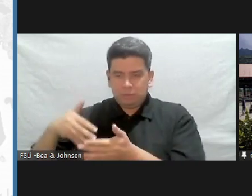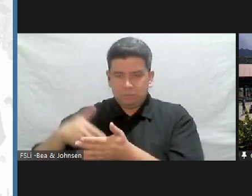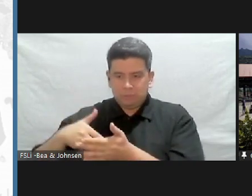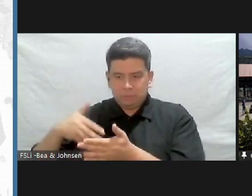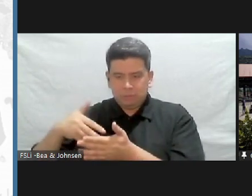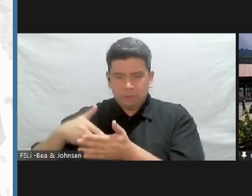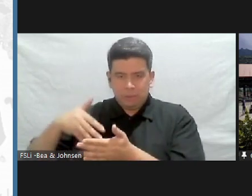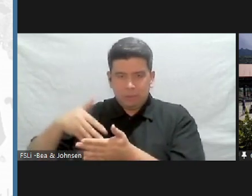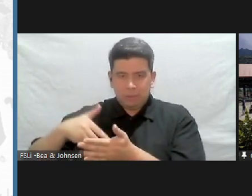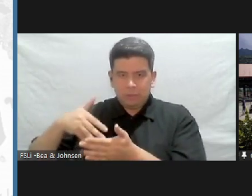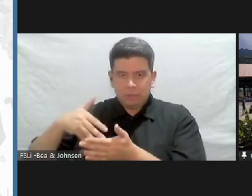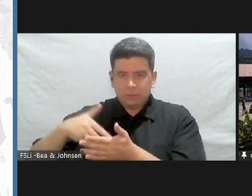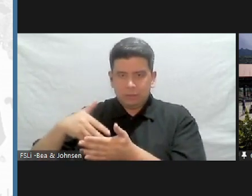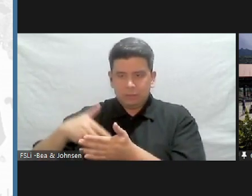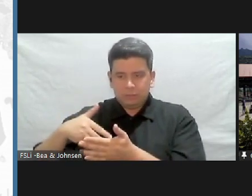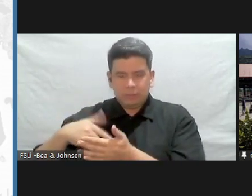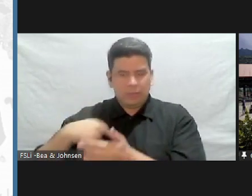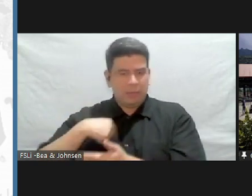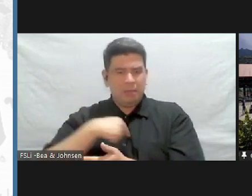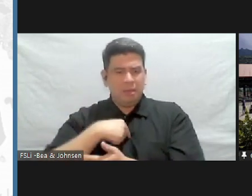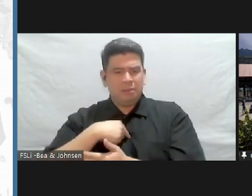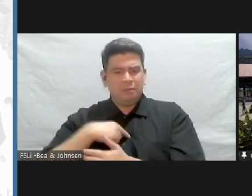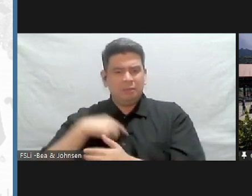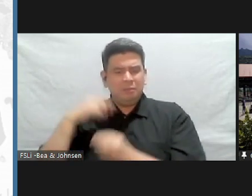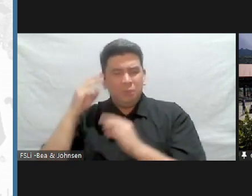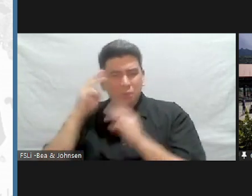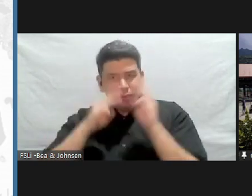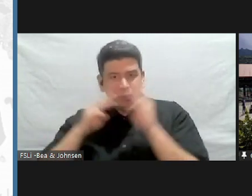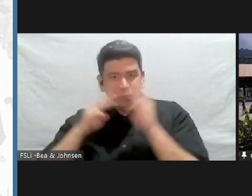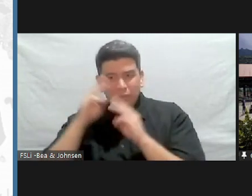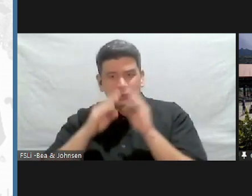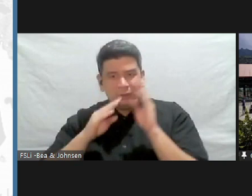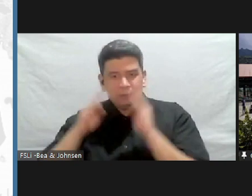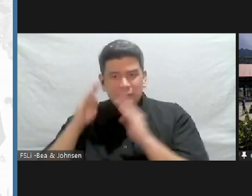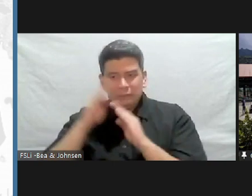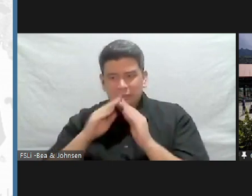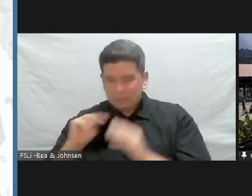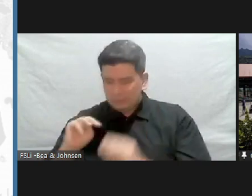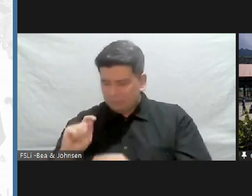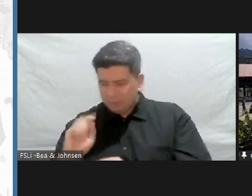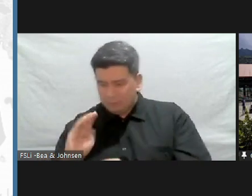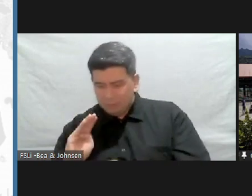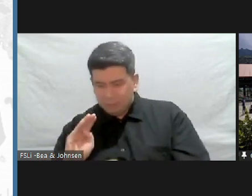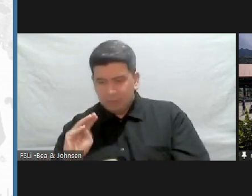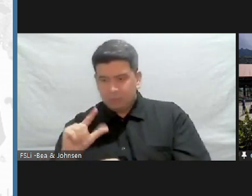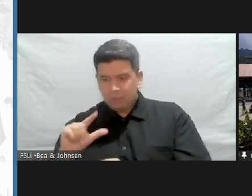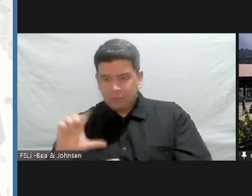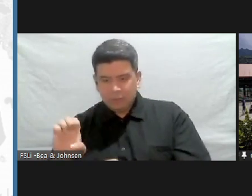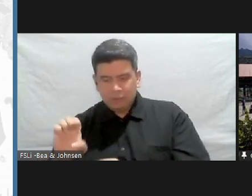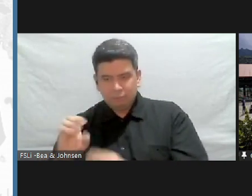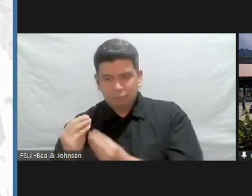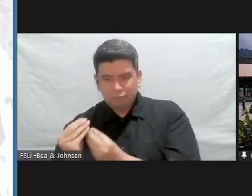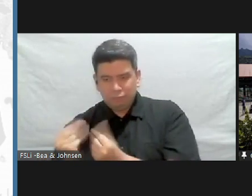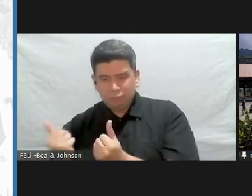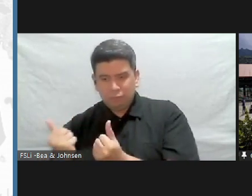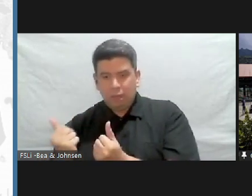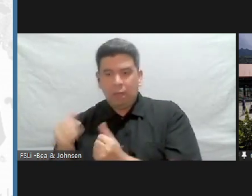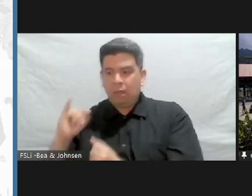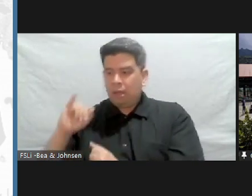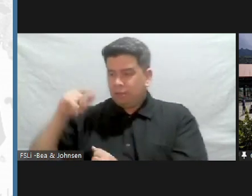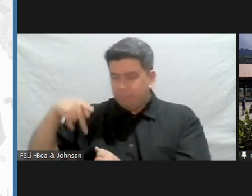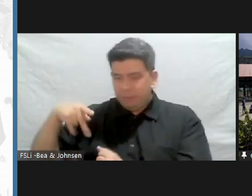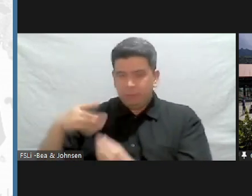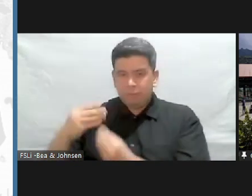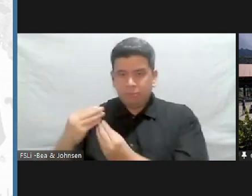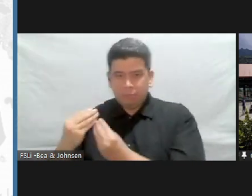Ito po ang pinapangamba namin. Darating ang panahon, mawawala na kami mga katutubo. At ang mga katutubo, marunong na